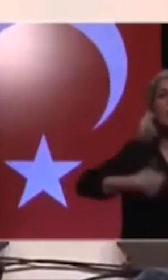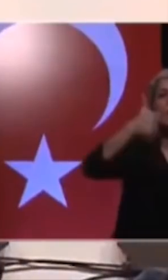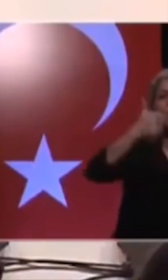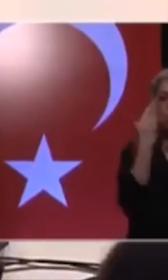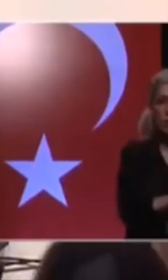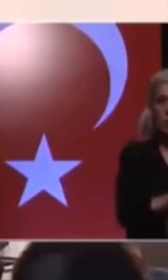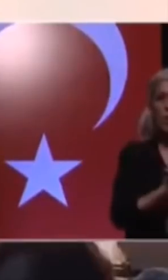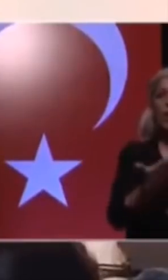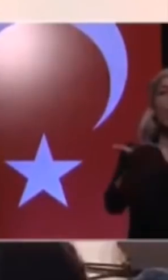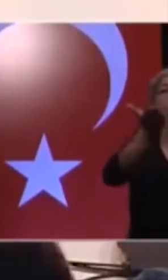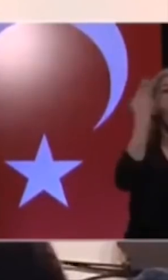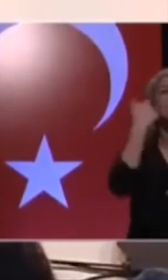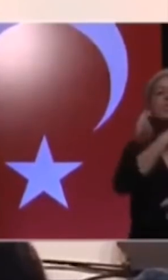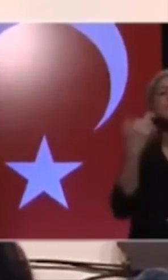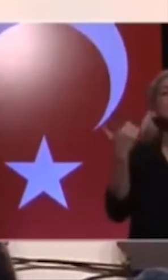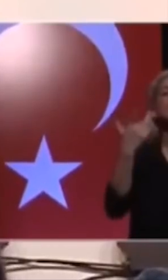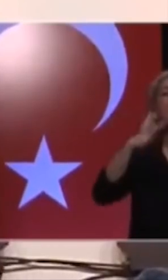Buyurun.